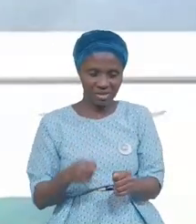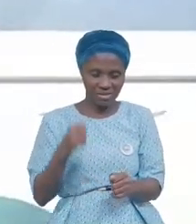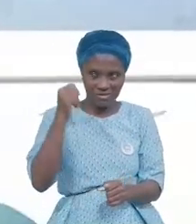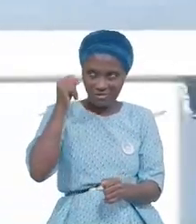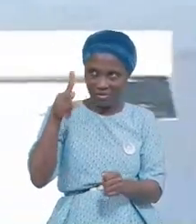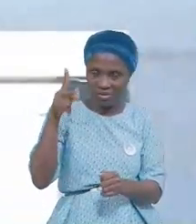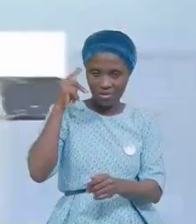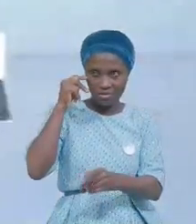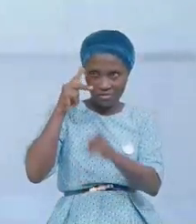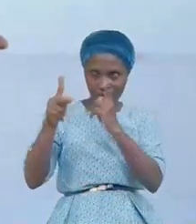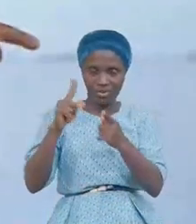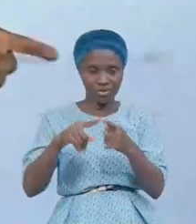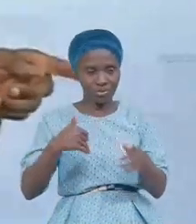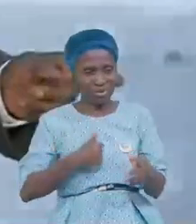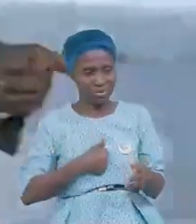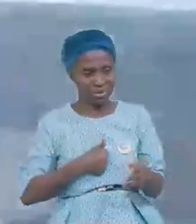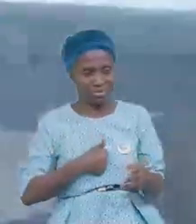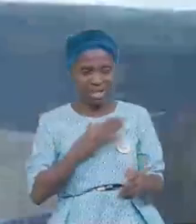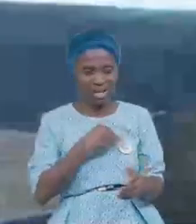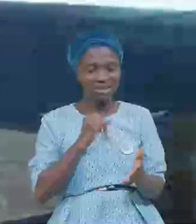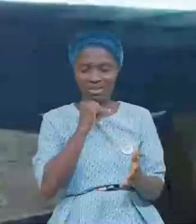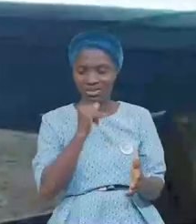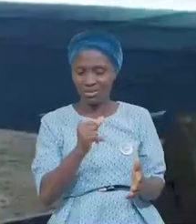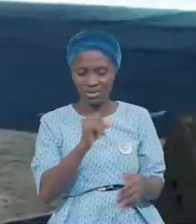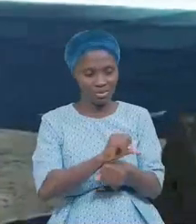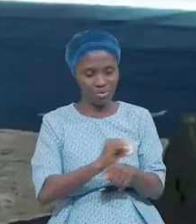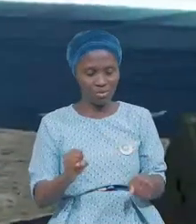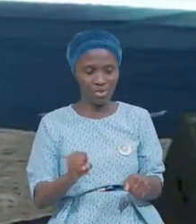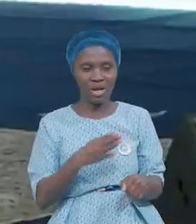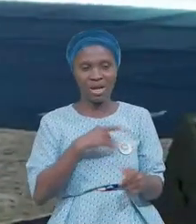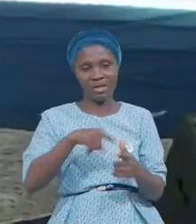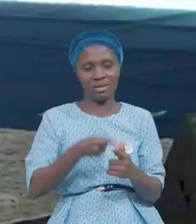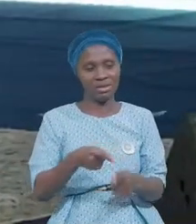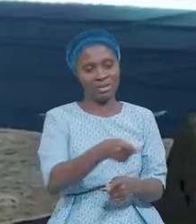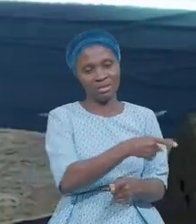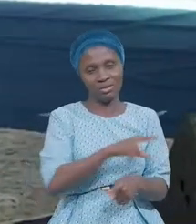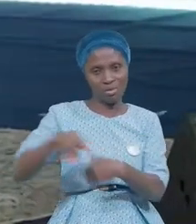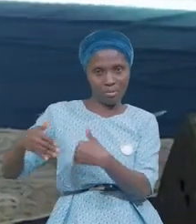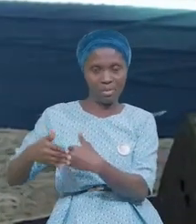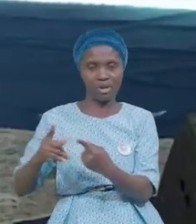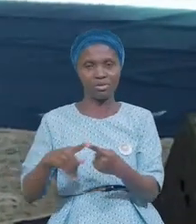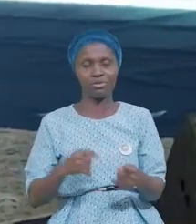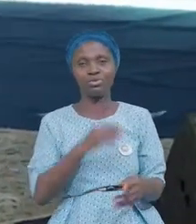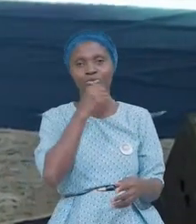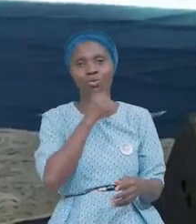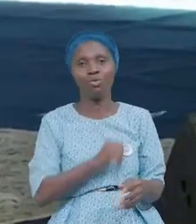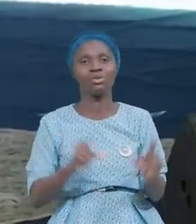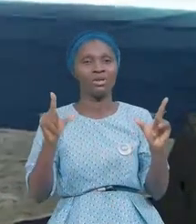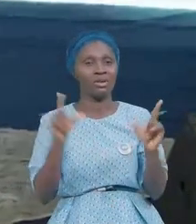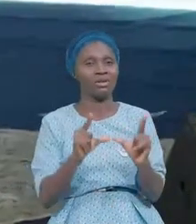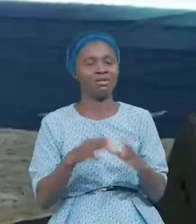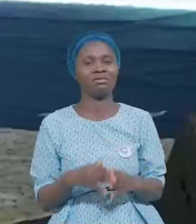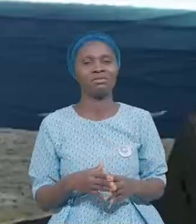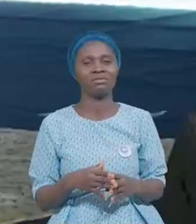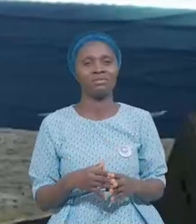de motivation dans ma vie, ça ne marche pas. Et il retourne à l'ancien niveau.